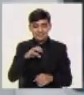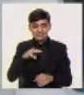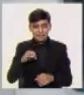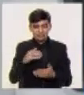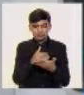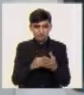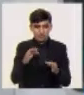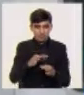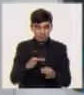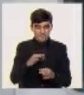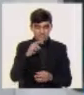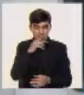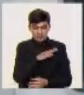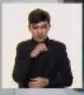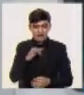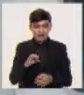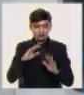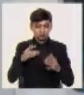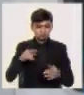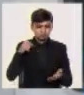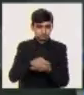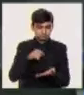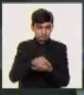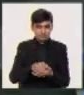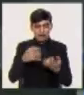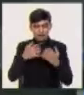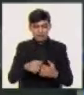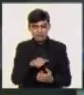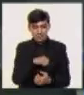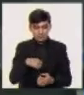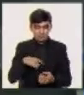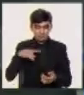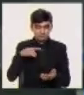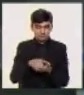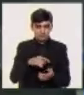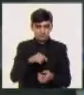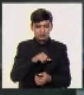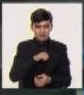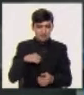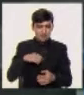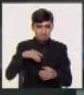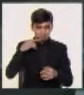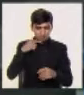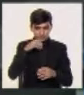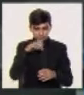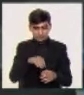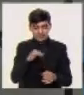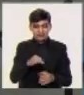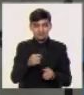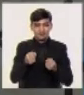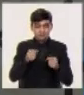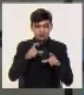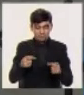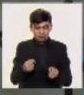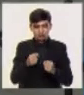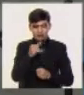предотвращения сваливания. В обоих случаях, когда самолеты разбивались, автоматика принудительно опускала нос машины и не давала пилотам восстановить над ней